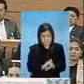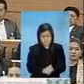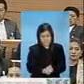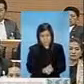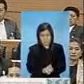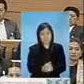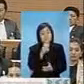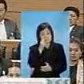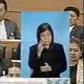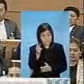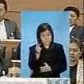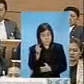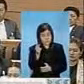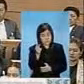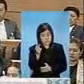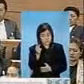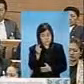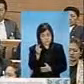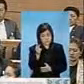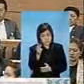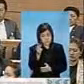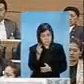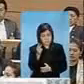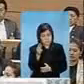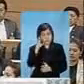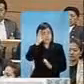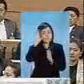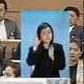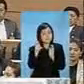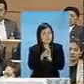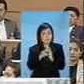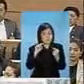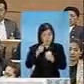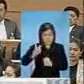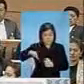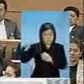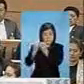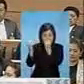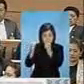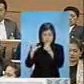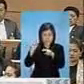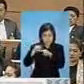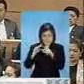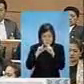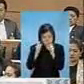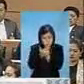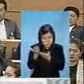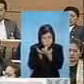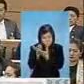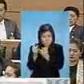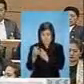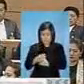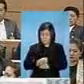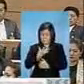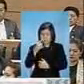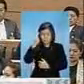เอาท่านไม่เห็นเลยครับวันหนึ่งมีคนเอาคลิปตุลาการศาลรัฐธรรมนูญนั่งปรึกษาหารือกันเรื่องอะไรก็ไม่ทราบแต่หน้าตก